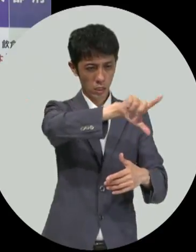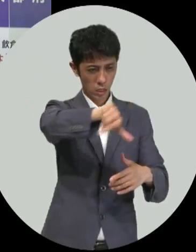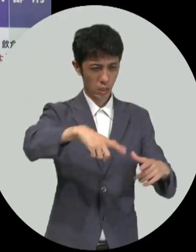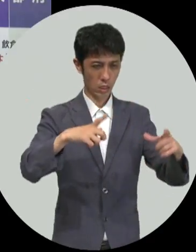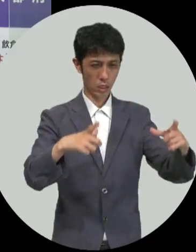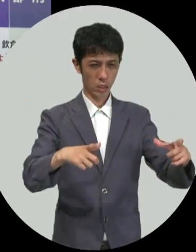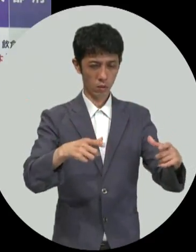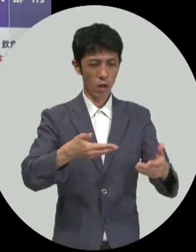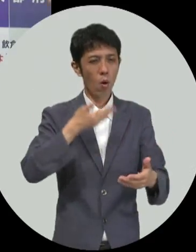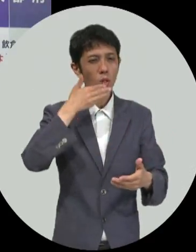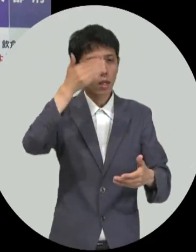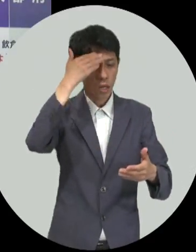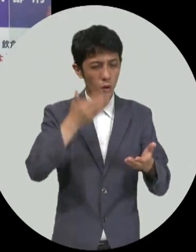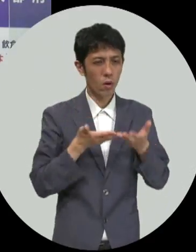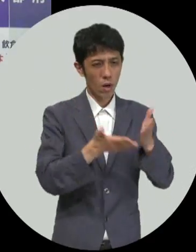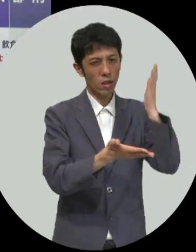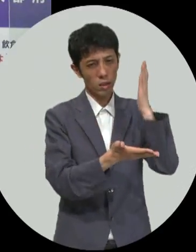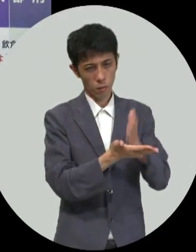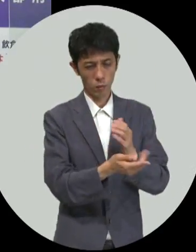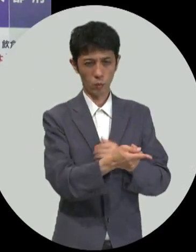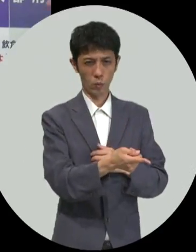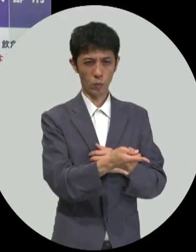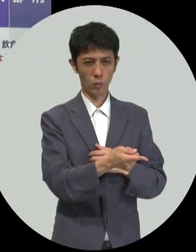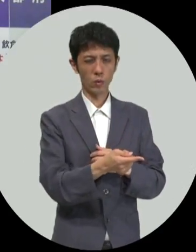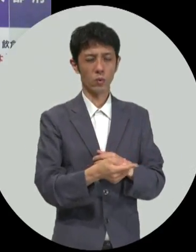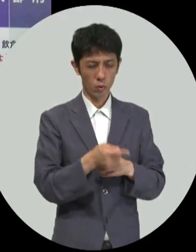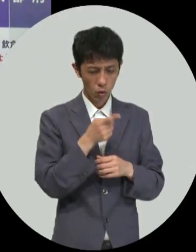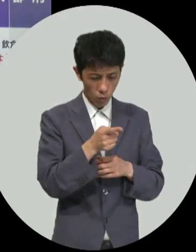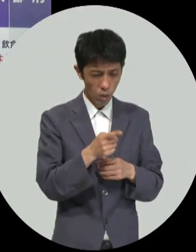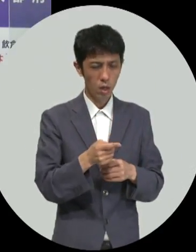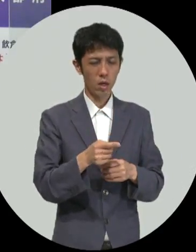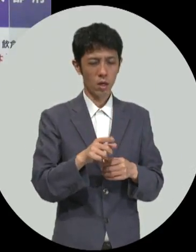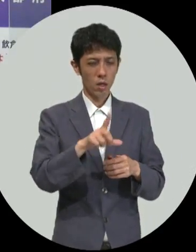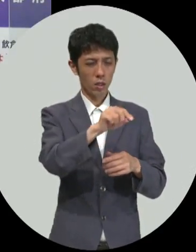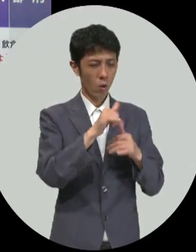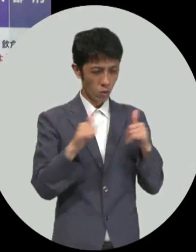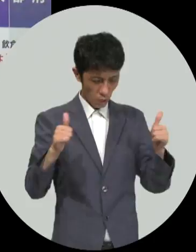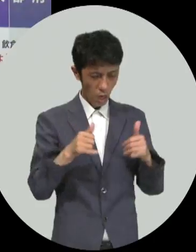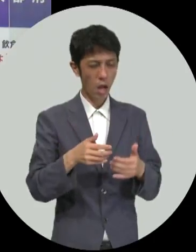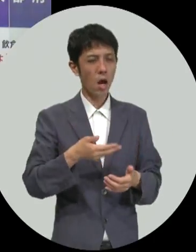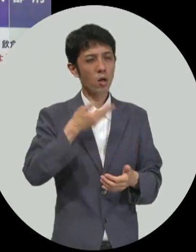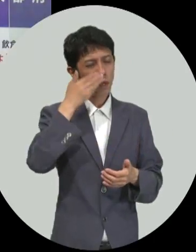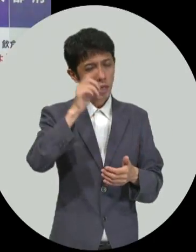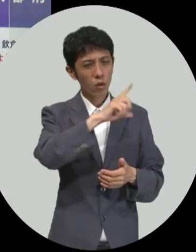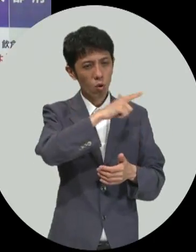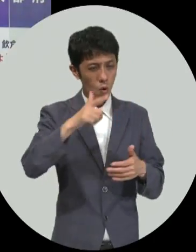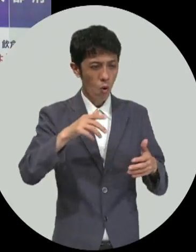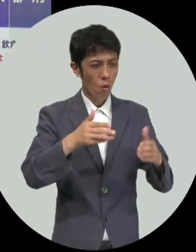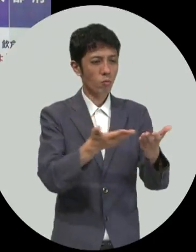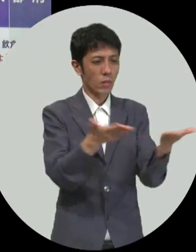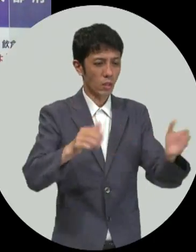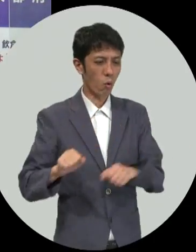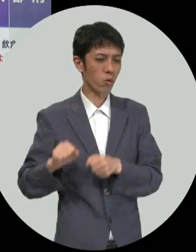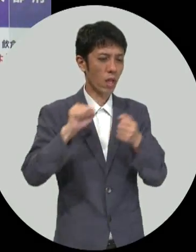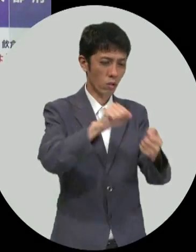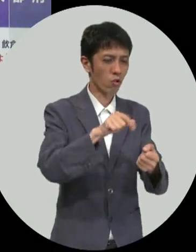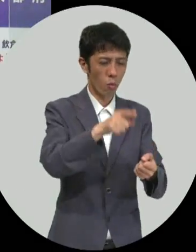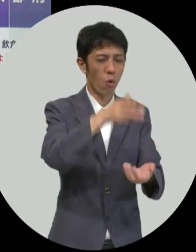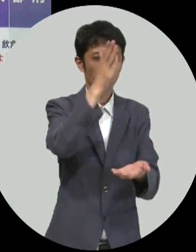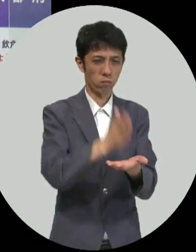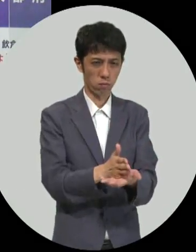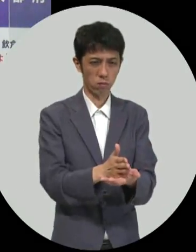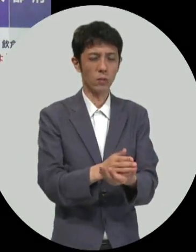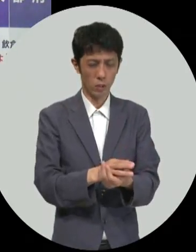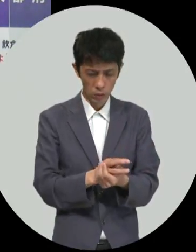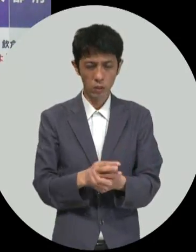酒類の提供を行わない、これは従来から言っておりますが、利用者によります酒類の 店内持ち込みについても同様でございます。京